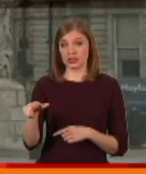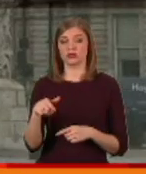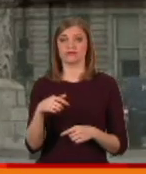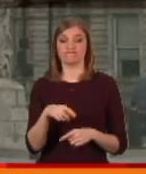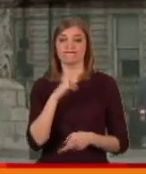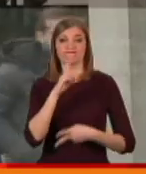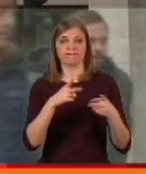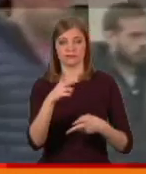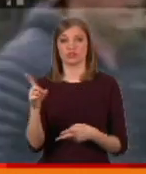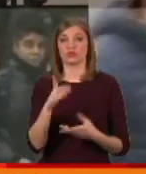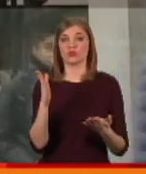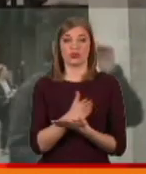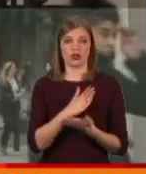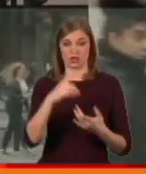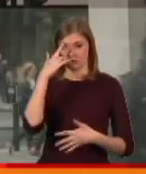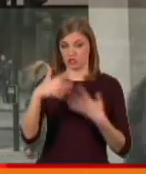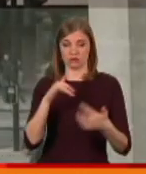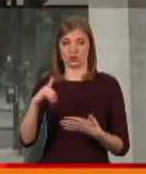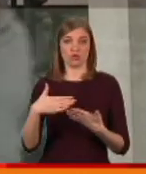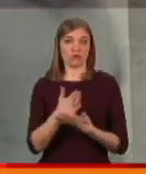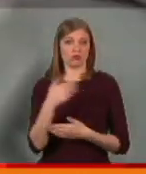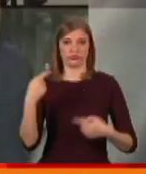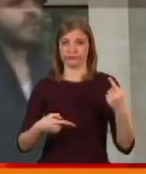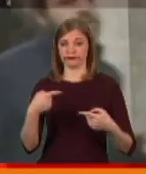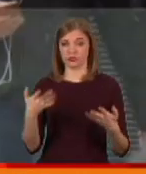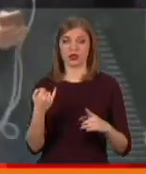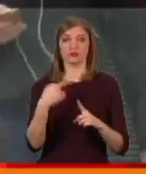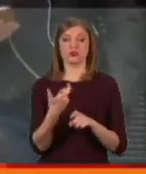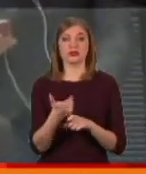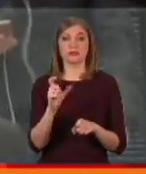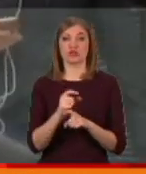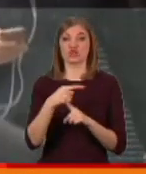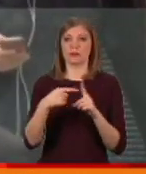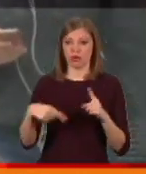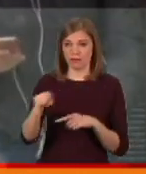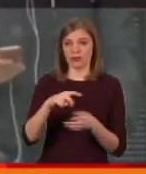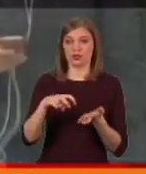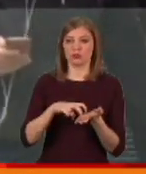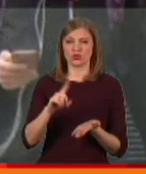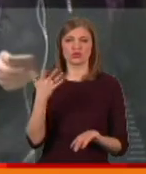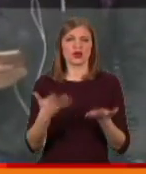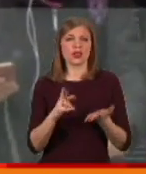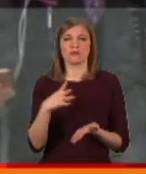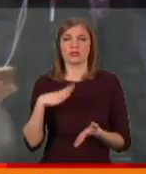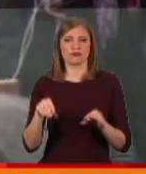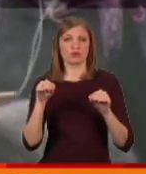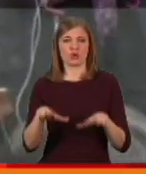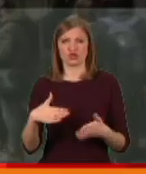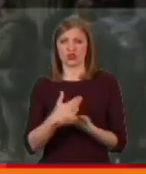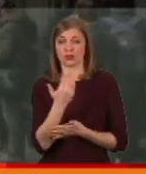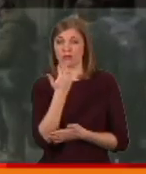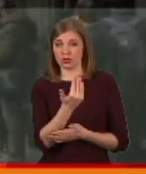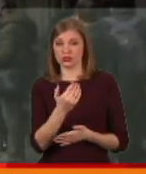часом бідкаються, що геть заплутались у політичних дебатах. До того ж, більше половини з них бояться, що яким би не було рішення